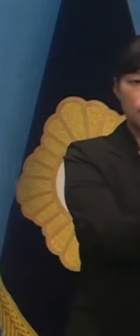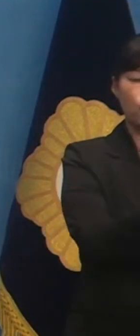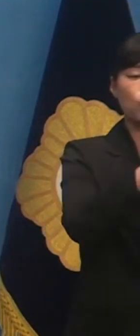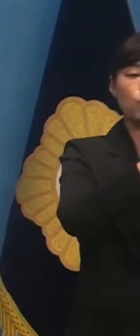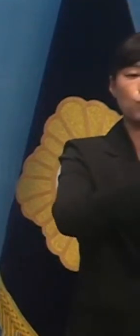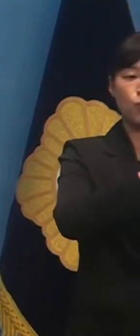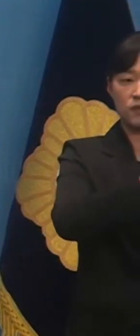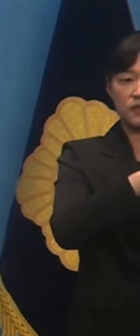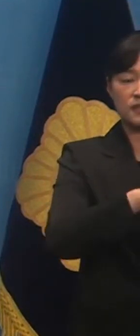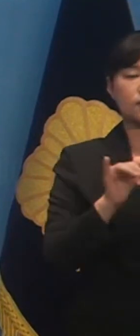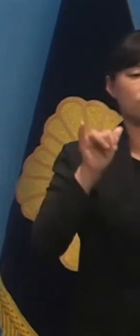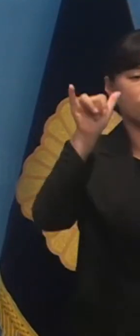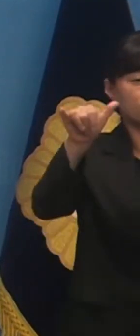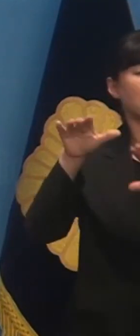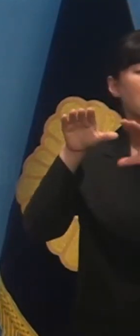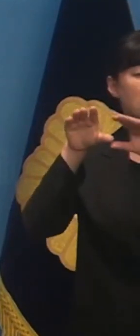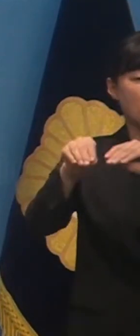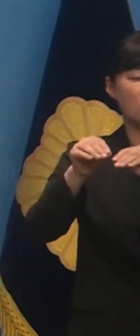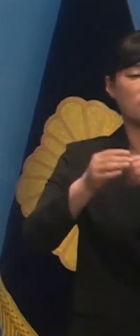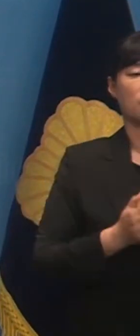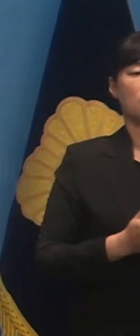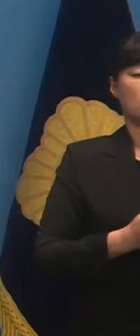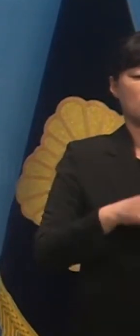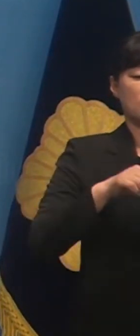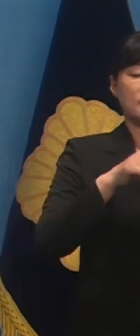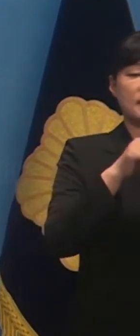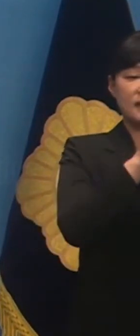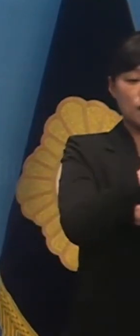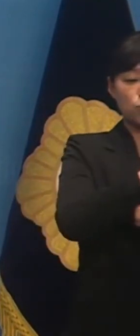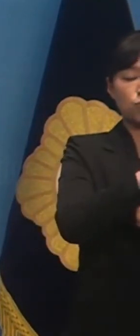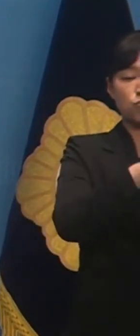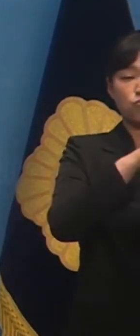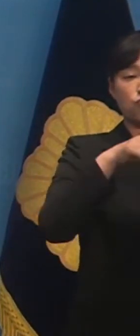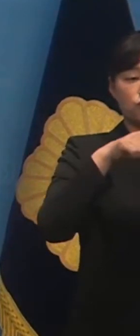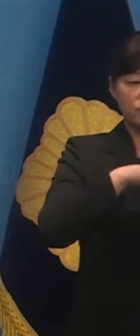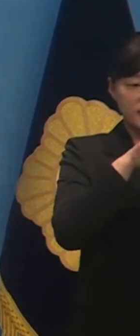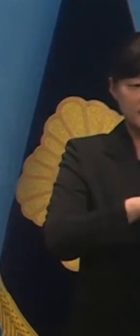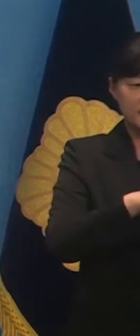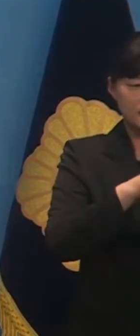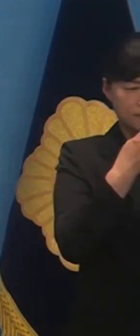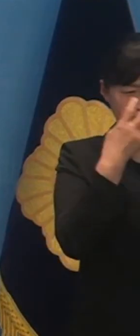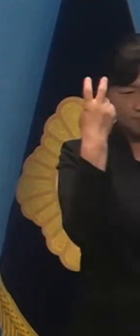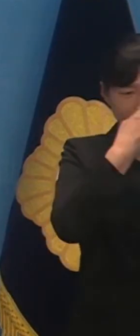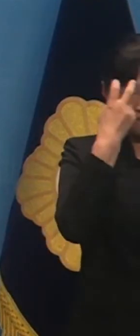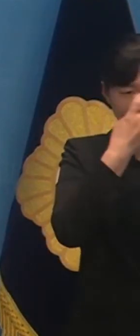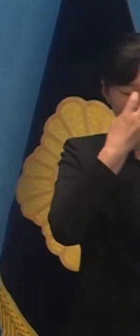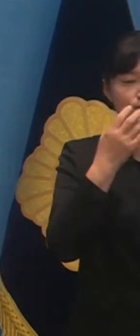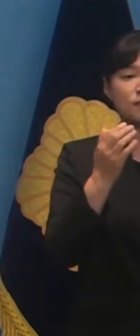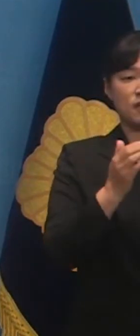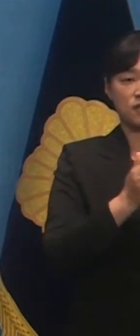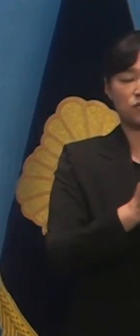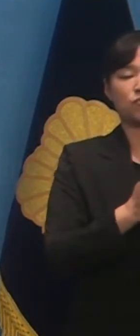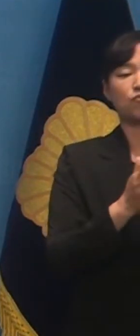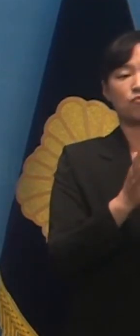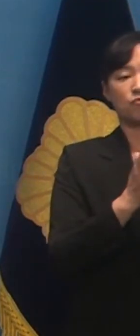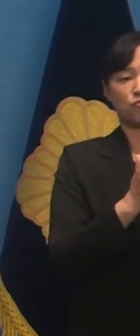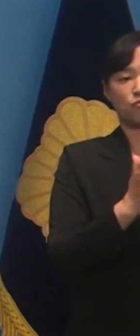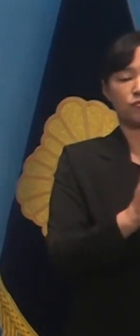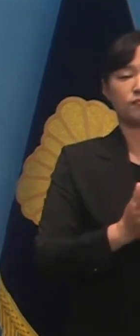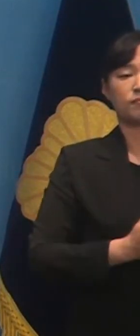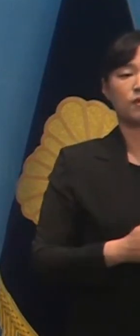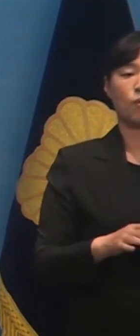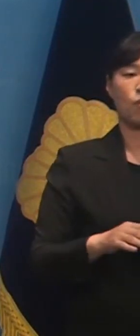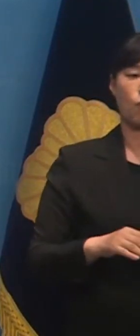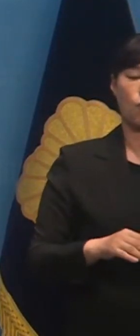손효숙 씨를 출국 금지하고 사무실을 압수수색하는 등 강제 수사에 착수한 상태입니다.